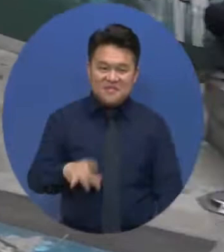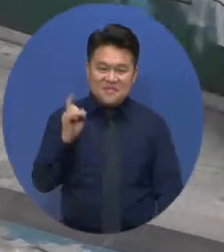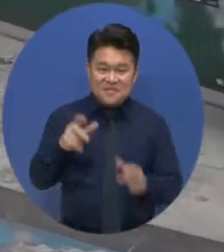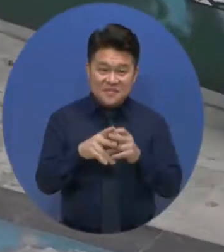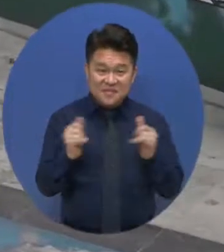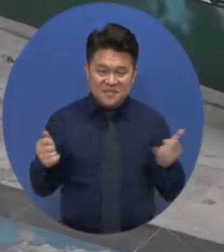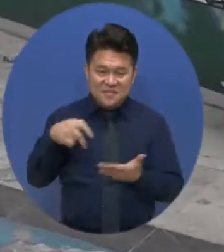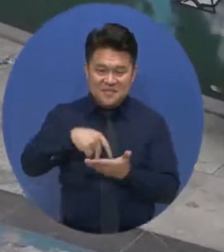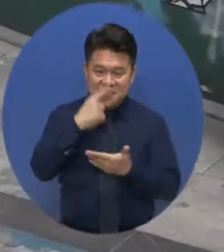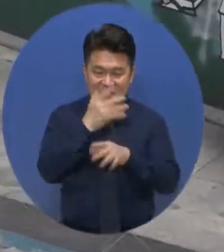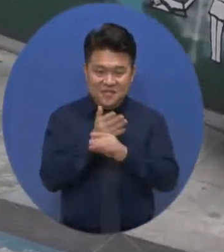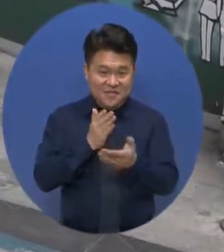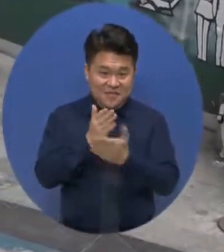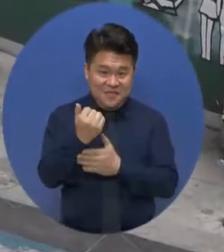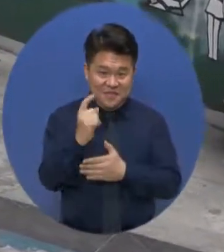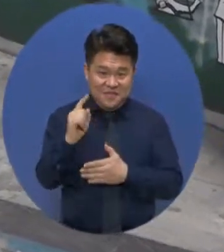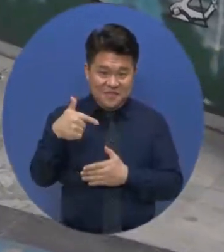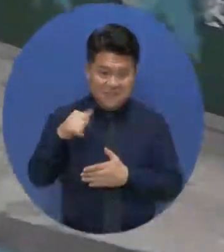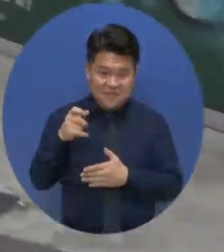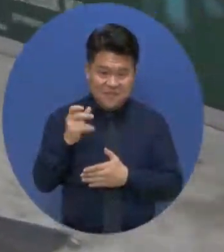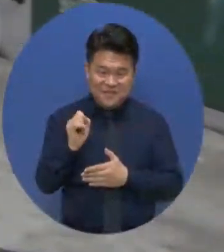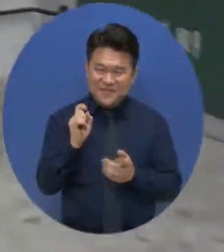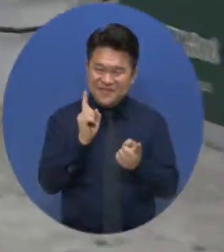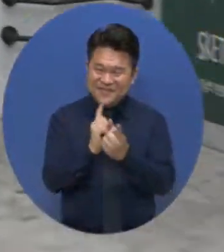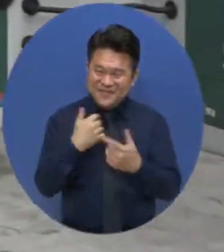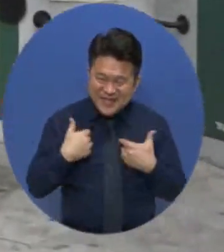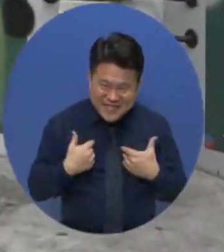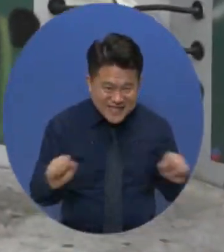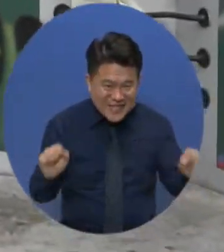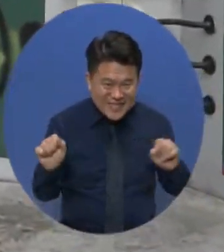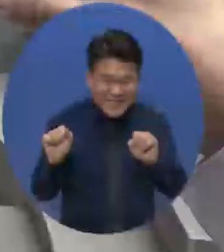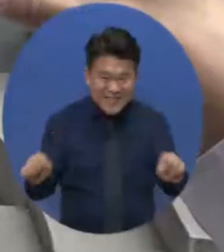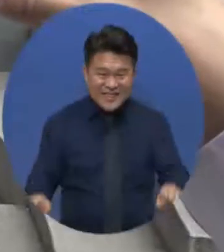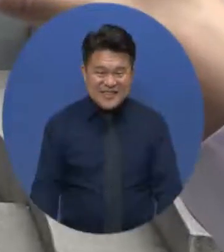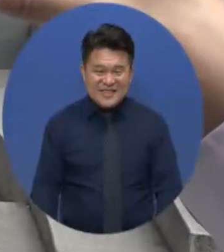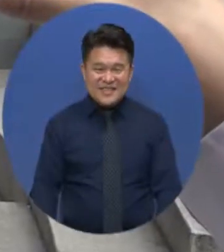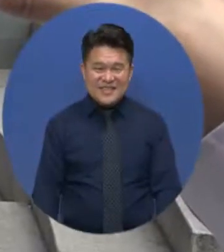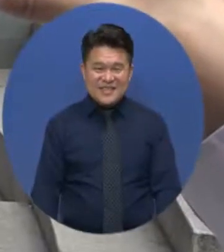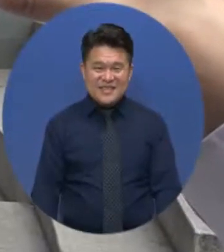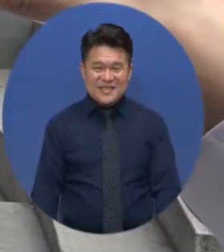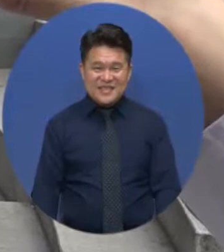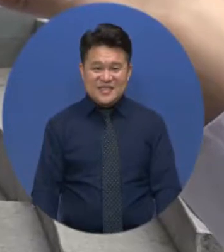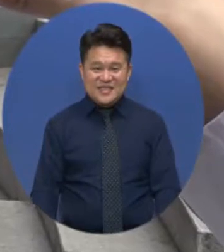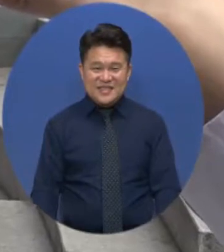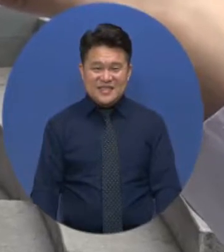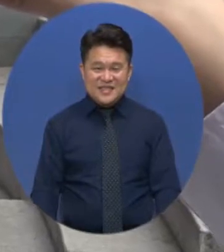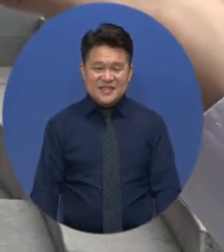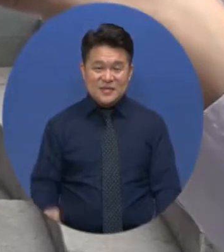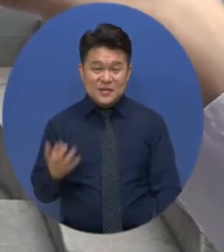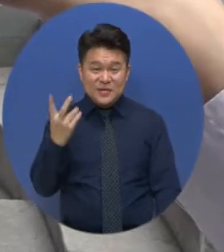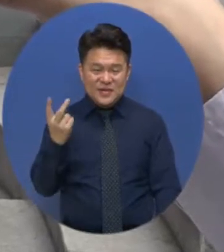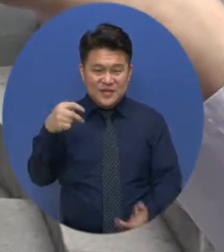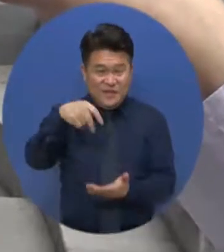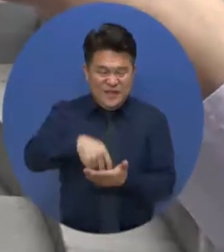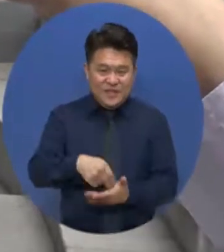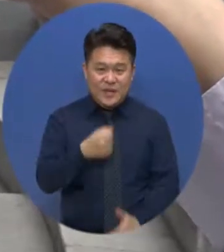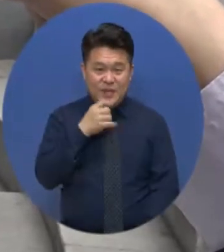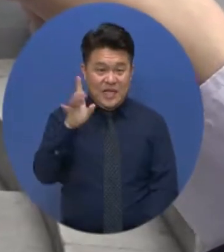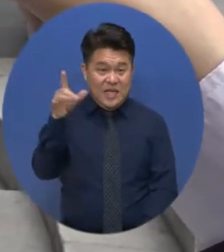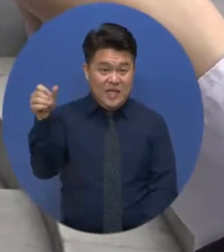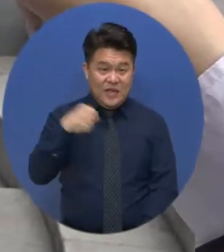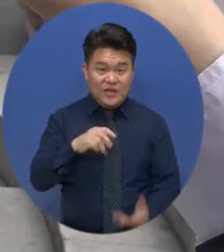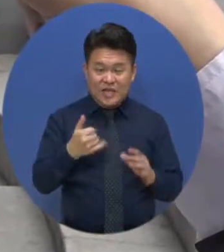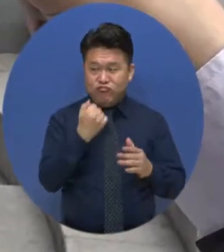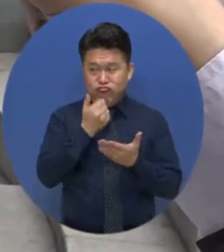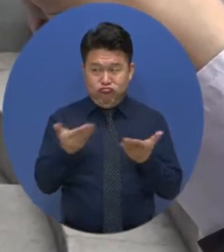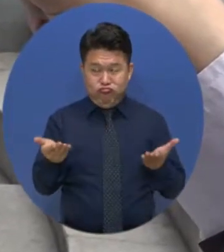장애인 스탠드업 코미디 한기명입니다. 반갑습니다. 예. 스탠드업 코미디를 이렇게 마이크 하나